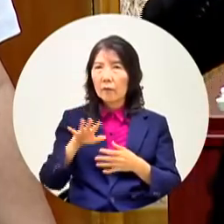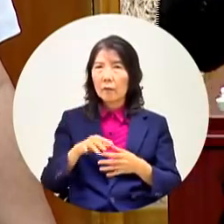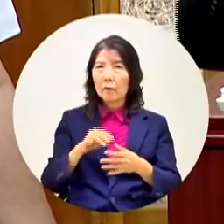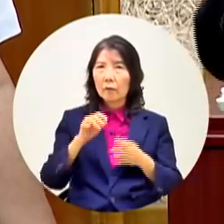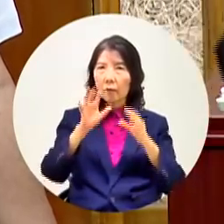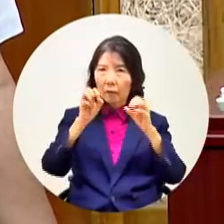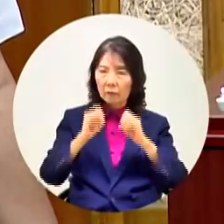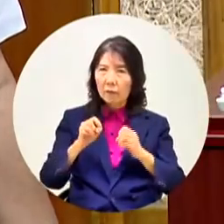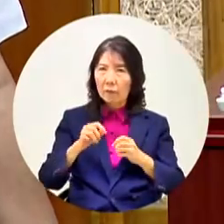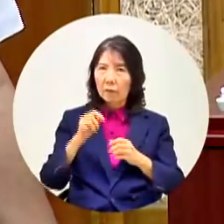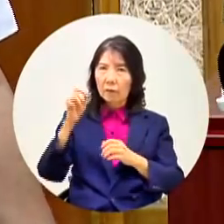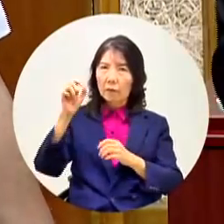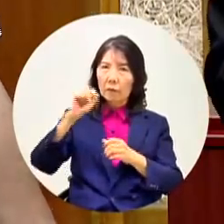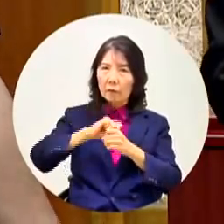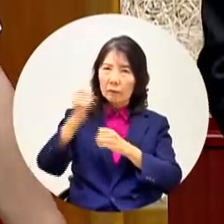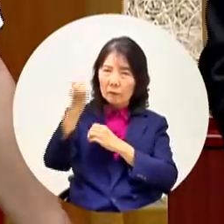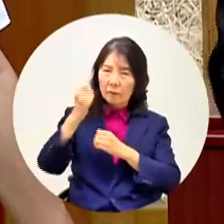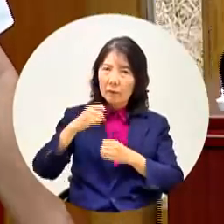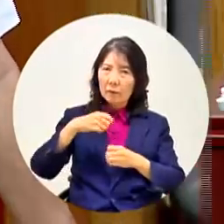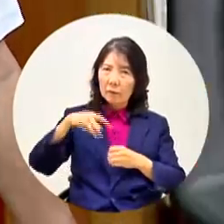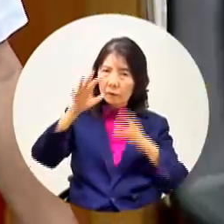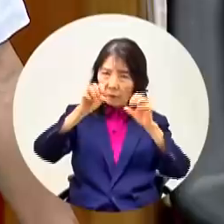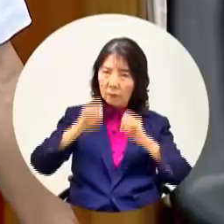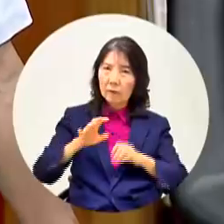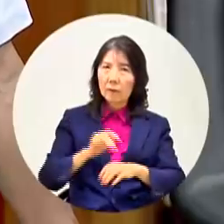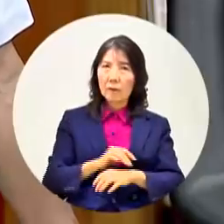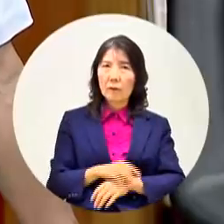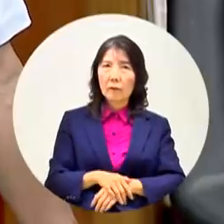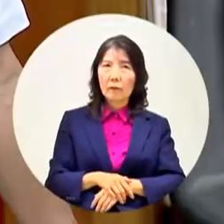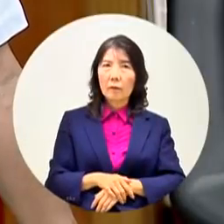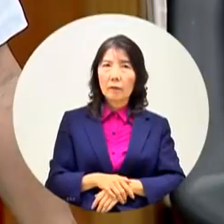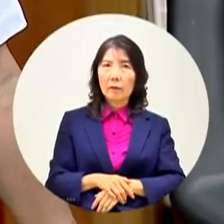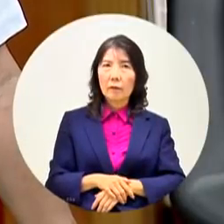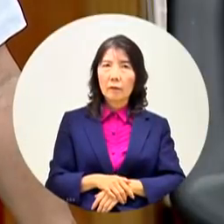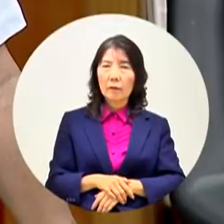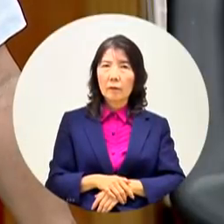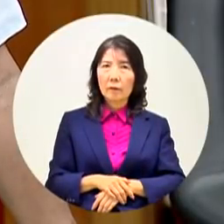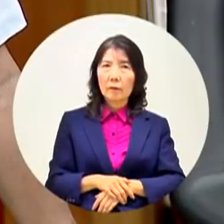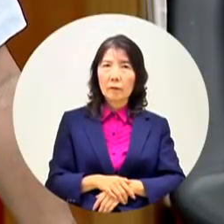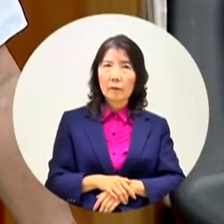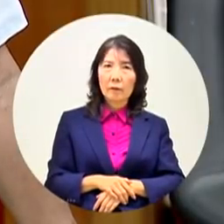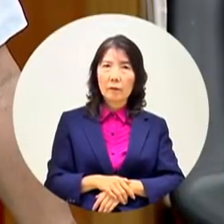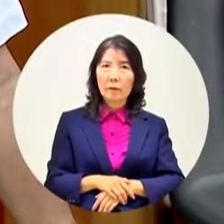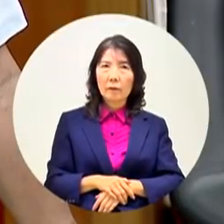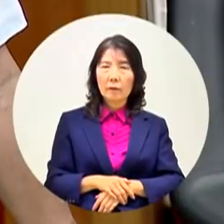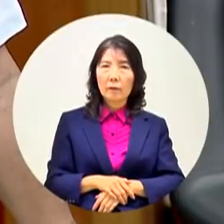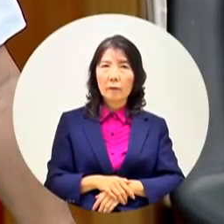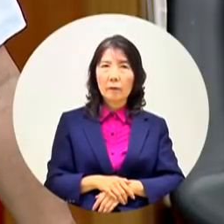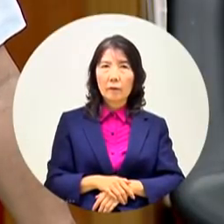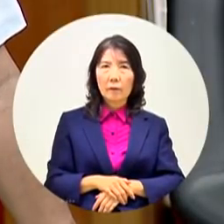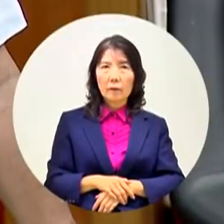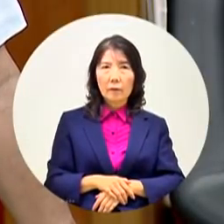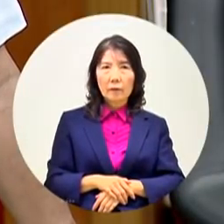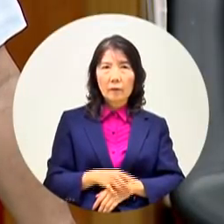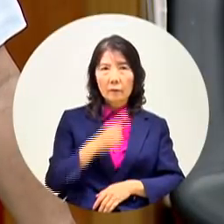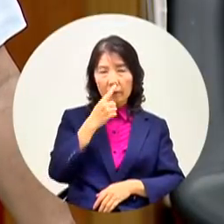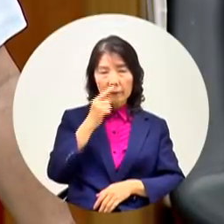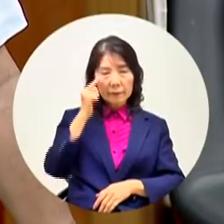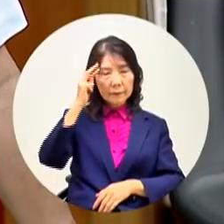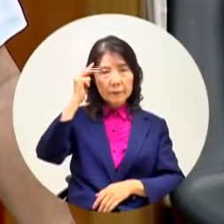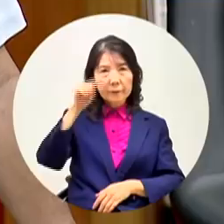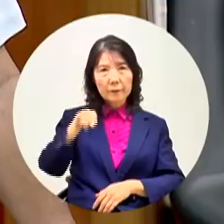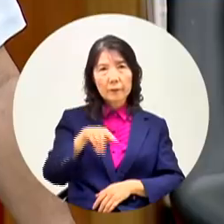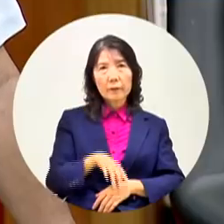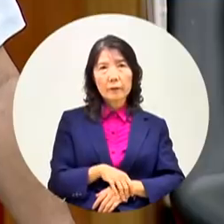行。 其实这样请坐哈，其实我只认为哈。在这个